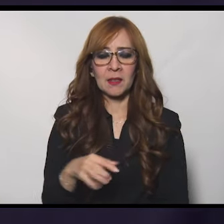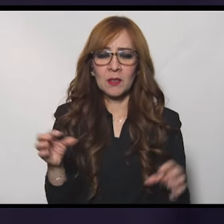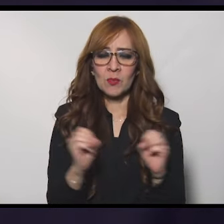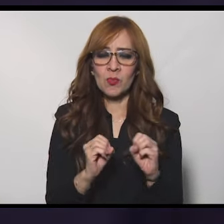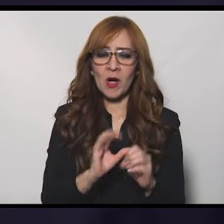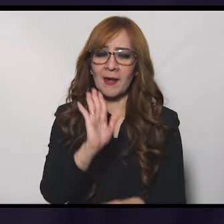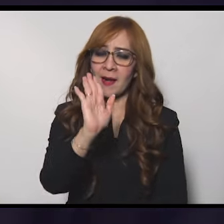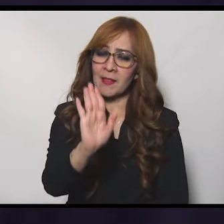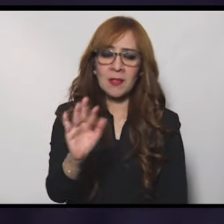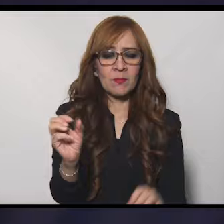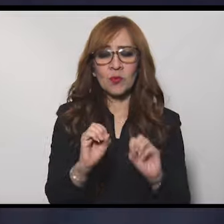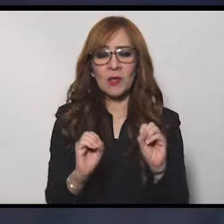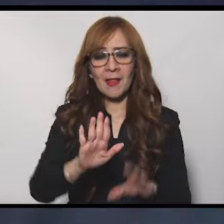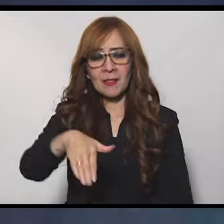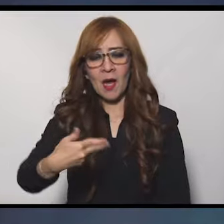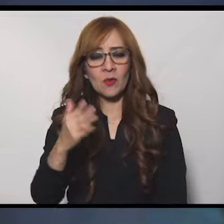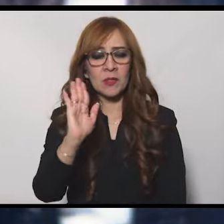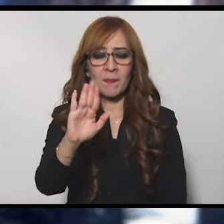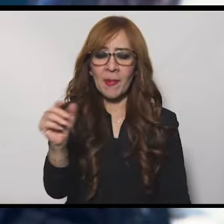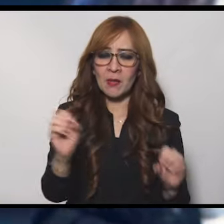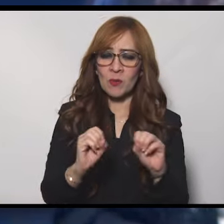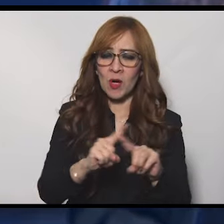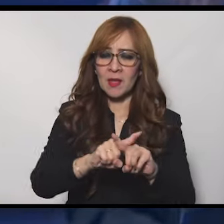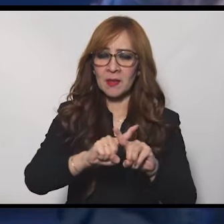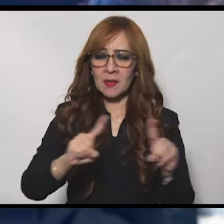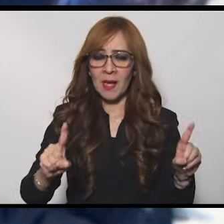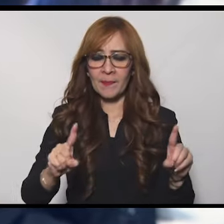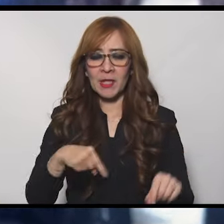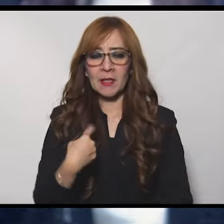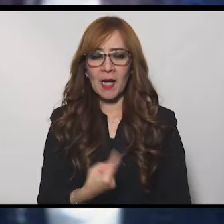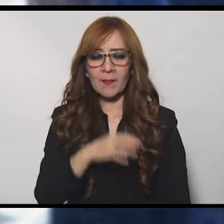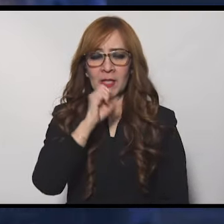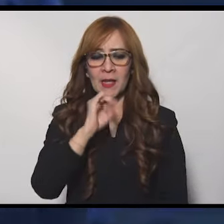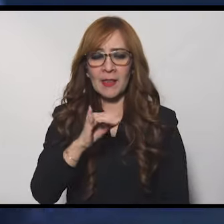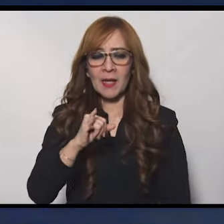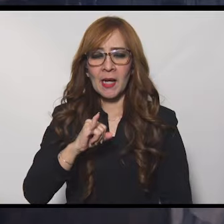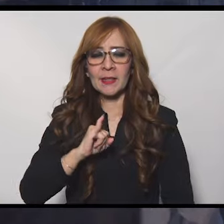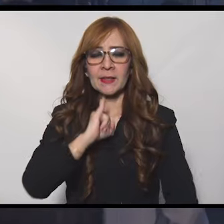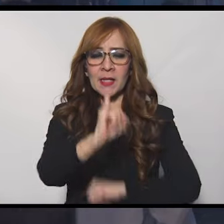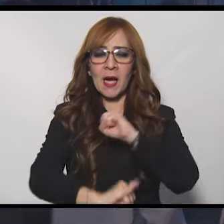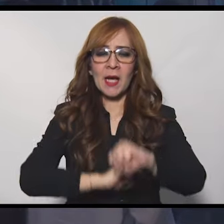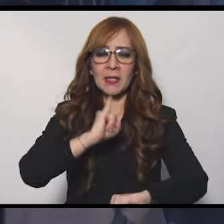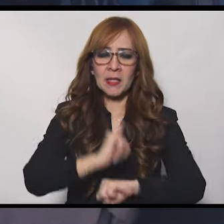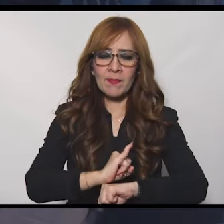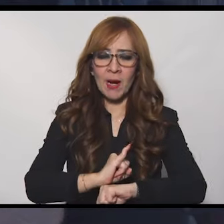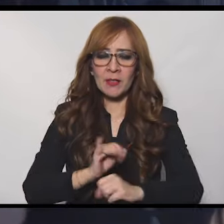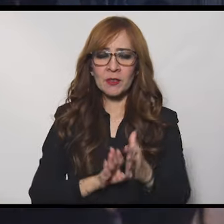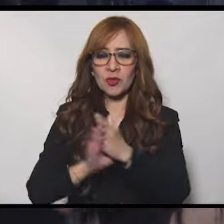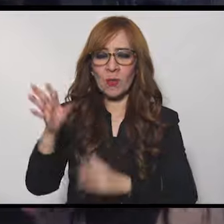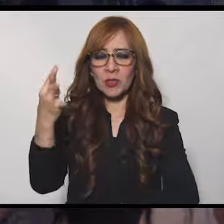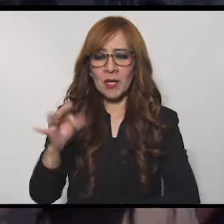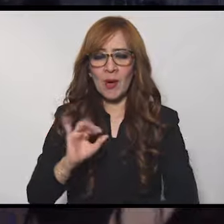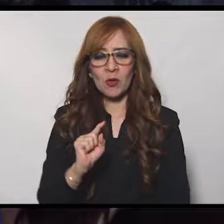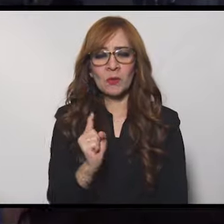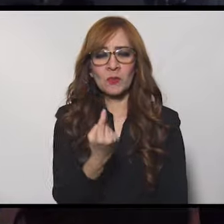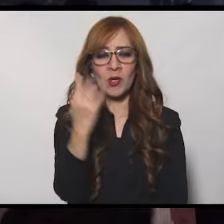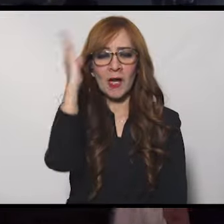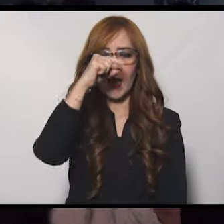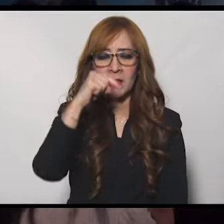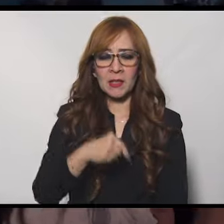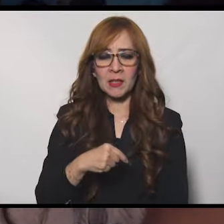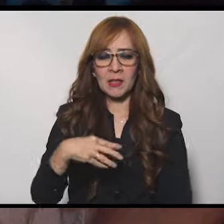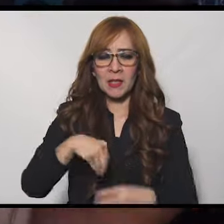Bukan nanti, bukan tahun depan, tapi kami nyatakan dengan iman breakthrough starts now